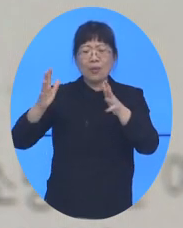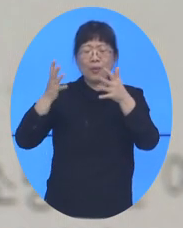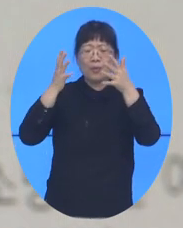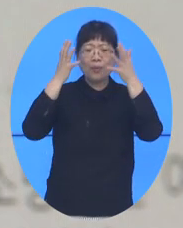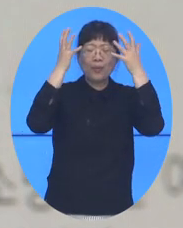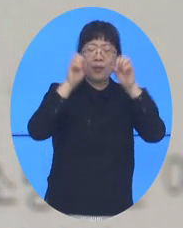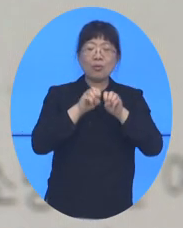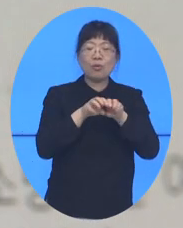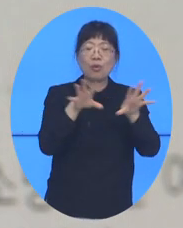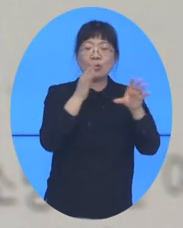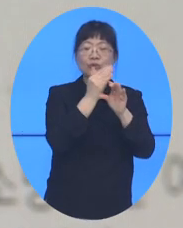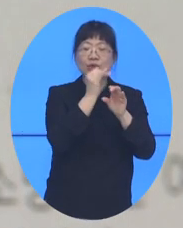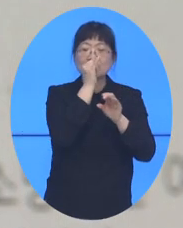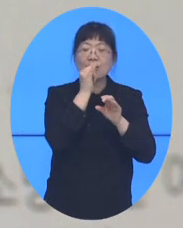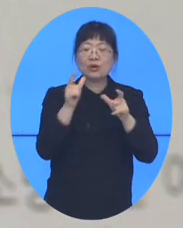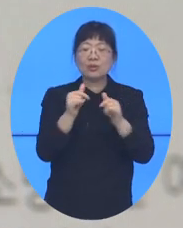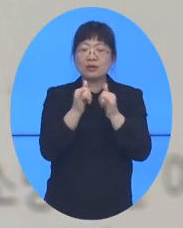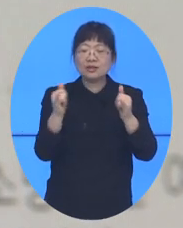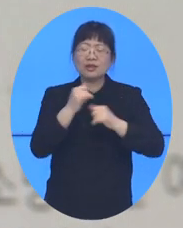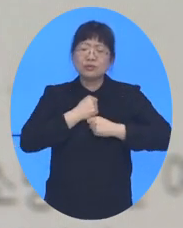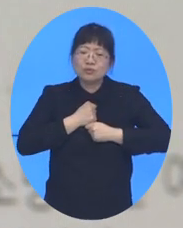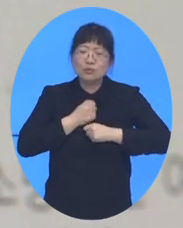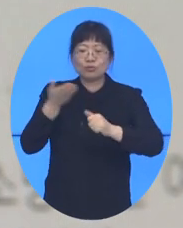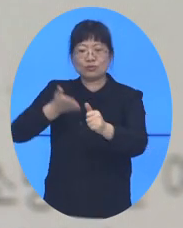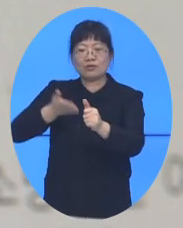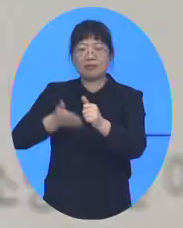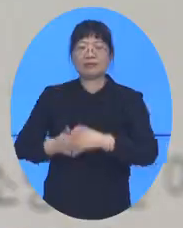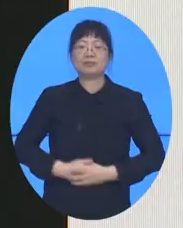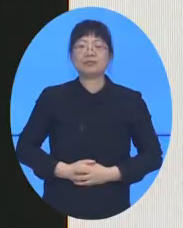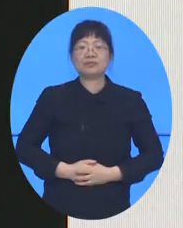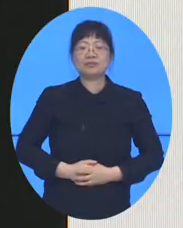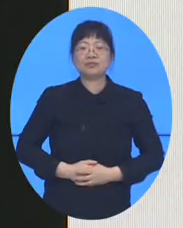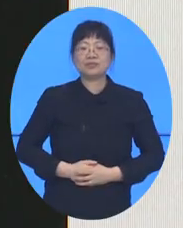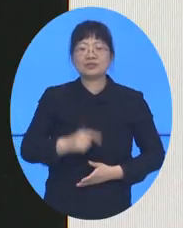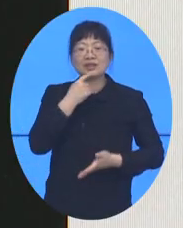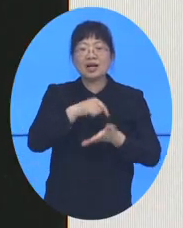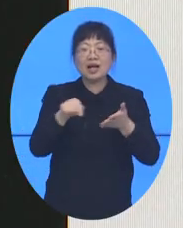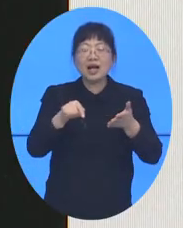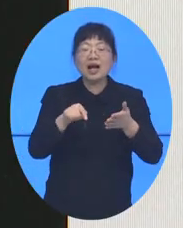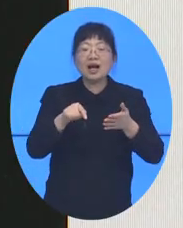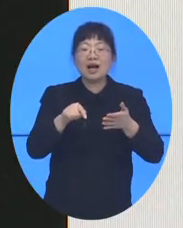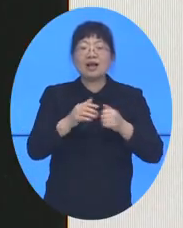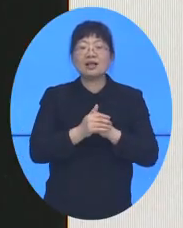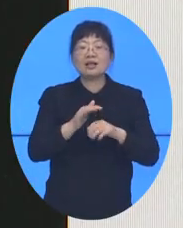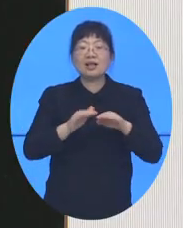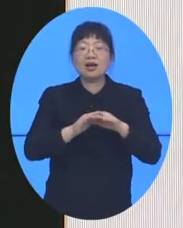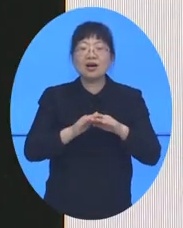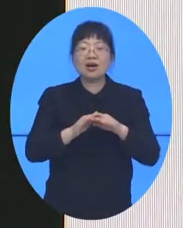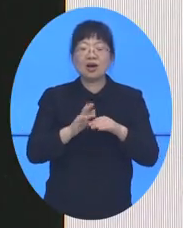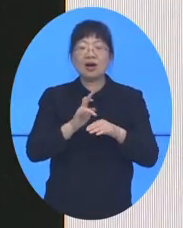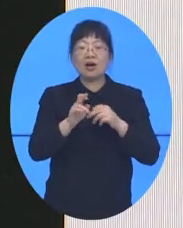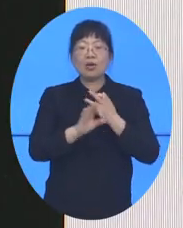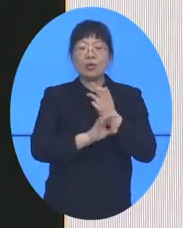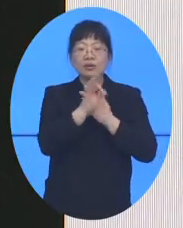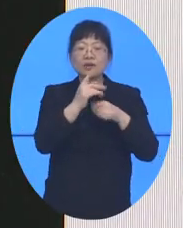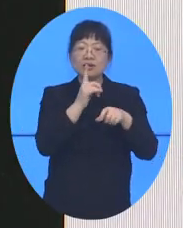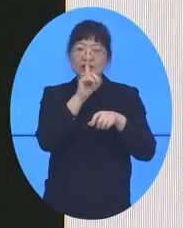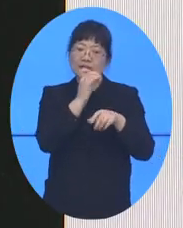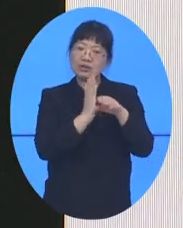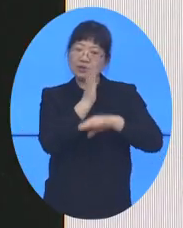번지고 있다며 도민들의 각별한 주의도 부탁한다고 알렸습니다. 재난대응은 오후 11시를 훌쩍 넘긴 시간까지